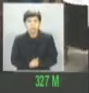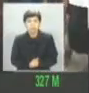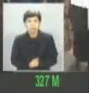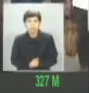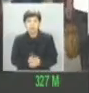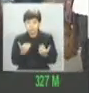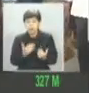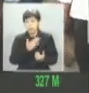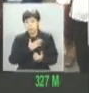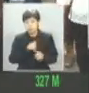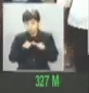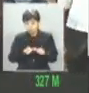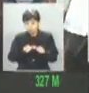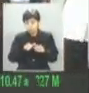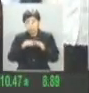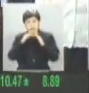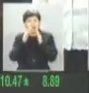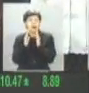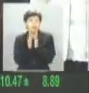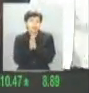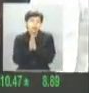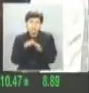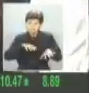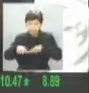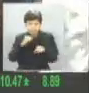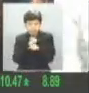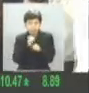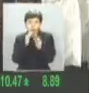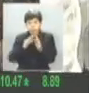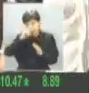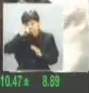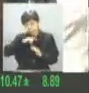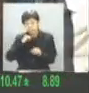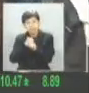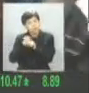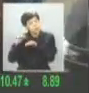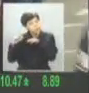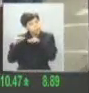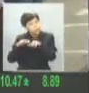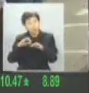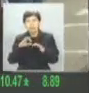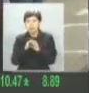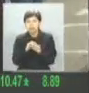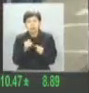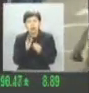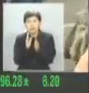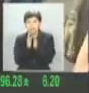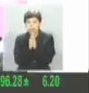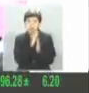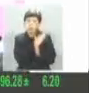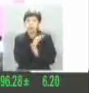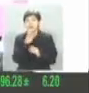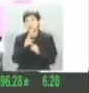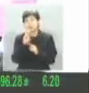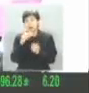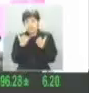ตอนนี้ผมมาอยู่ในพื้นที่ที่ทางวัดป่าบ้านตาดได้จัดเตรียมไว้ให้กับชาวพุทธที่เดินทางมาร่วมพิธีเคลื่อนสรีระหลวงตามหาบัวยานสัมปันโนนะครับ